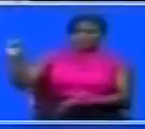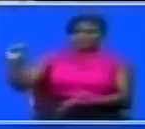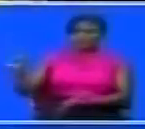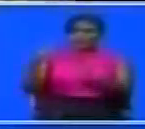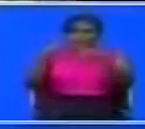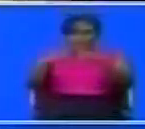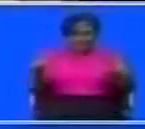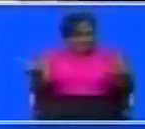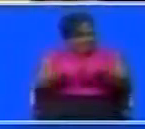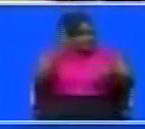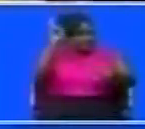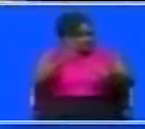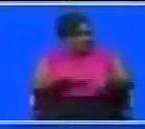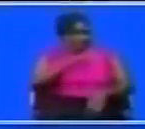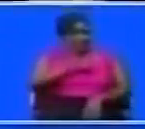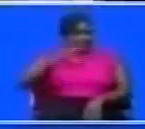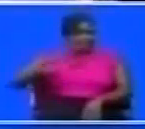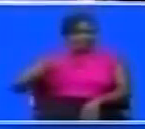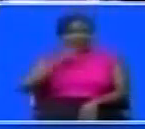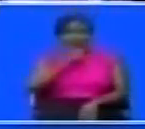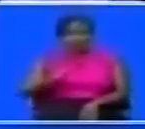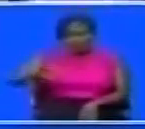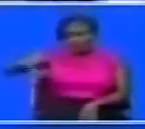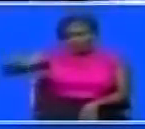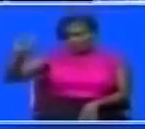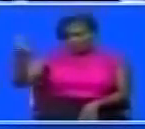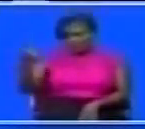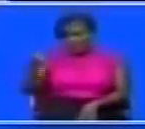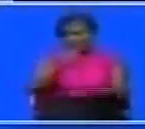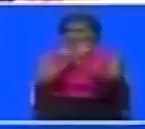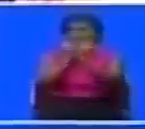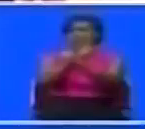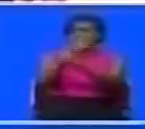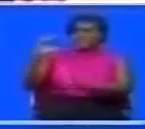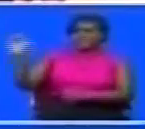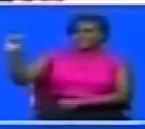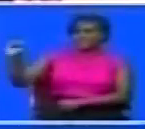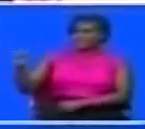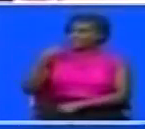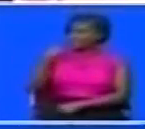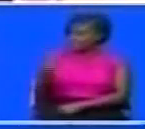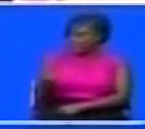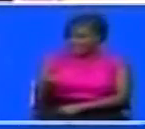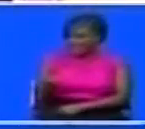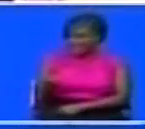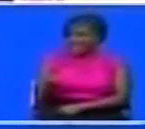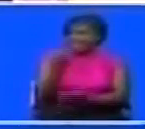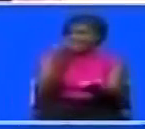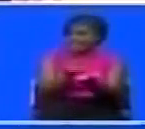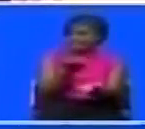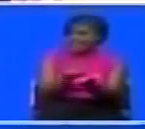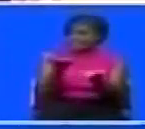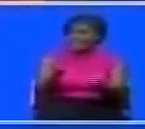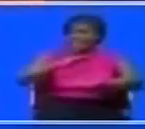Lakini wakati huo huo, baraza la wazee la Mlima Kenya limetetea waziri wa Waiguru likidai kuwa hakuna aliye na ushahidi wa kutosha